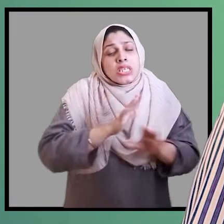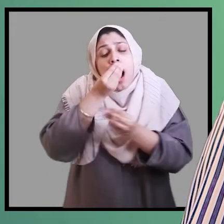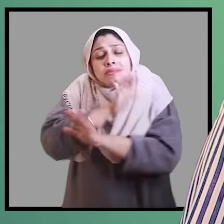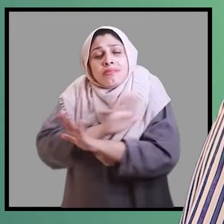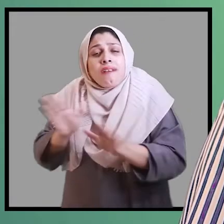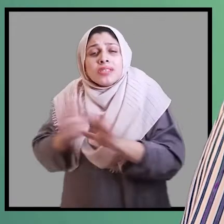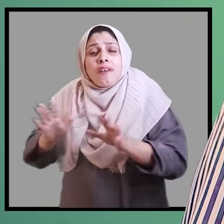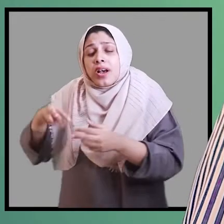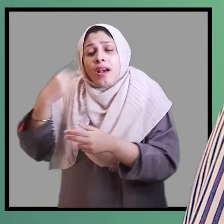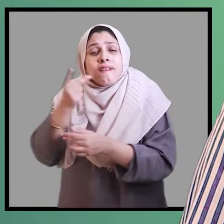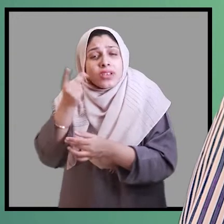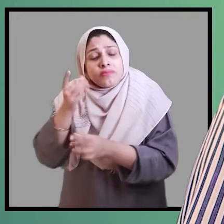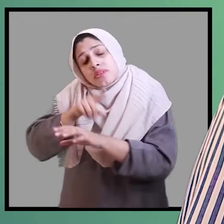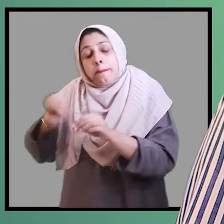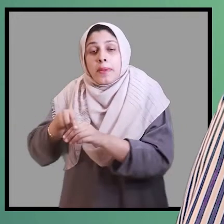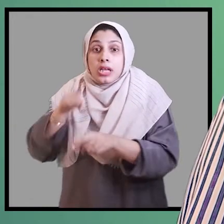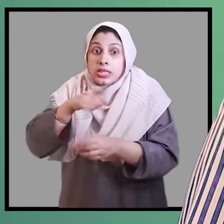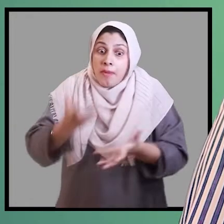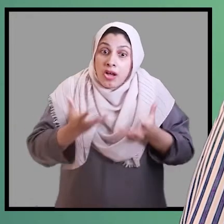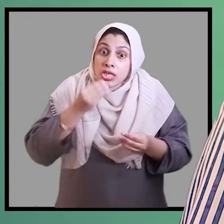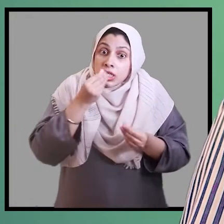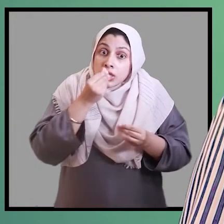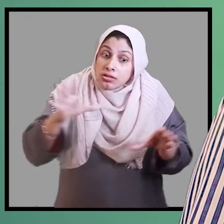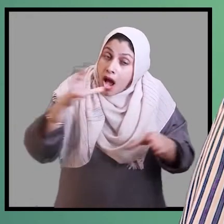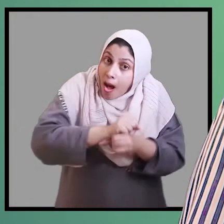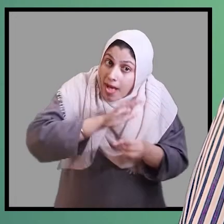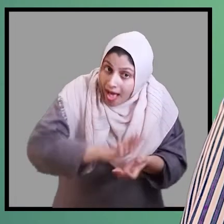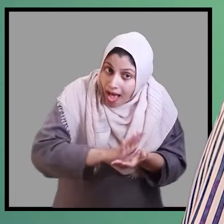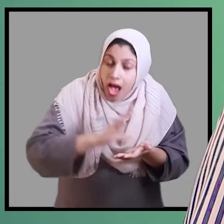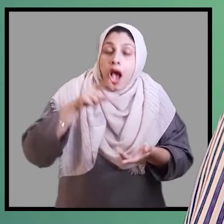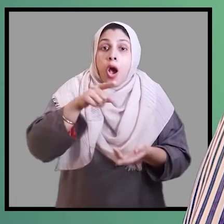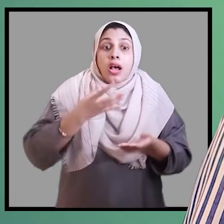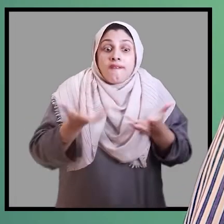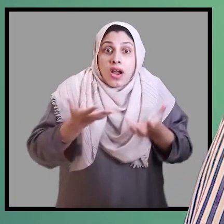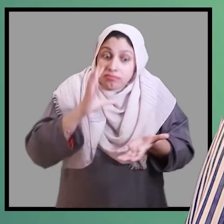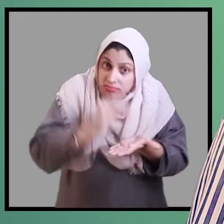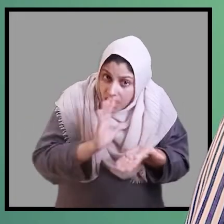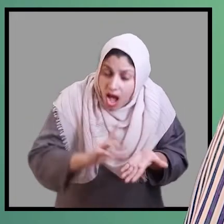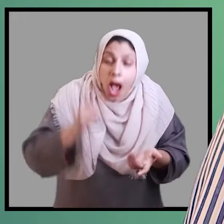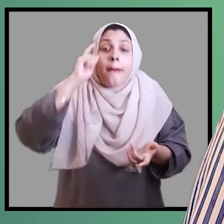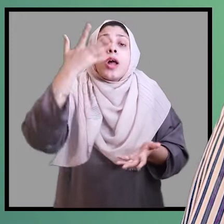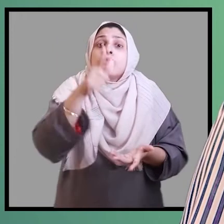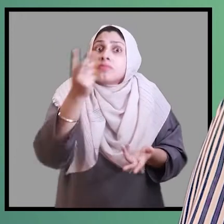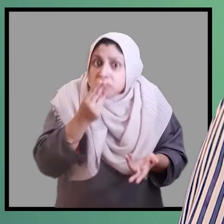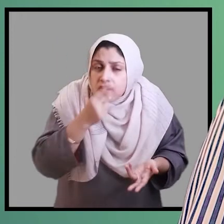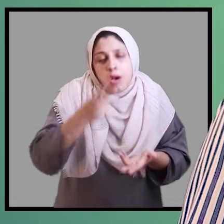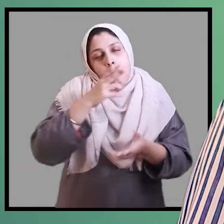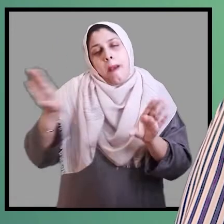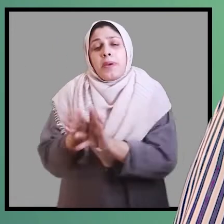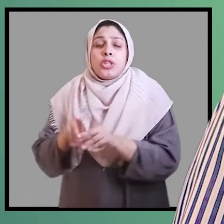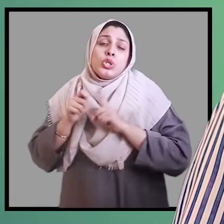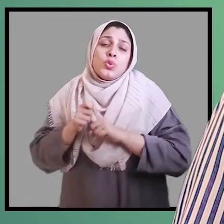हैं उनसे अवॉइड करें, सिंप्लीफाइड फूड लें फाइबर वाली, उससे आपकी शुगर भी कंट्रोल होगी, वेट भी कंट्रोल होगा